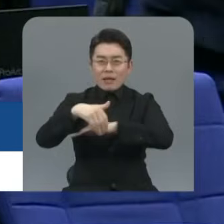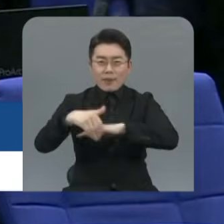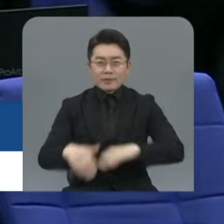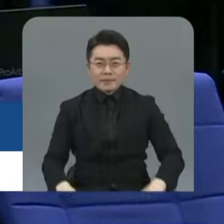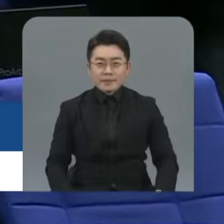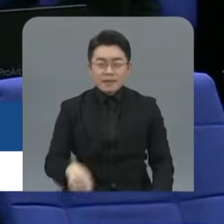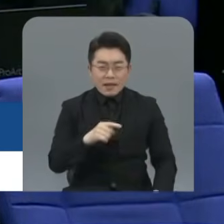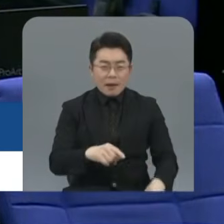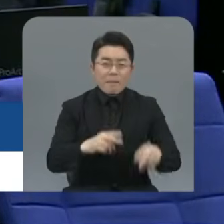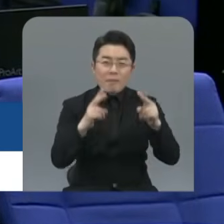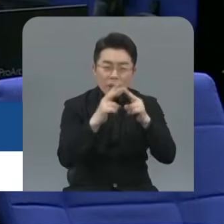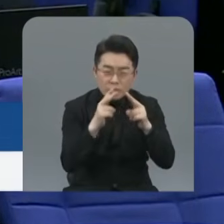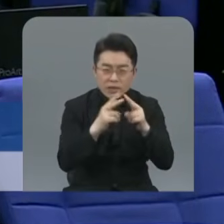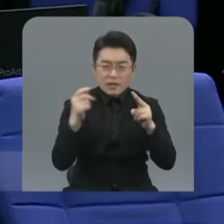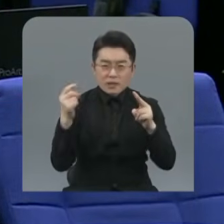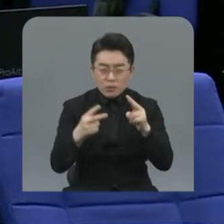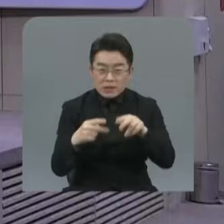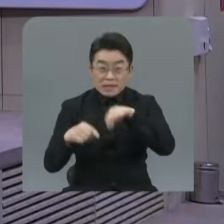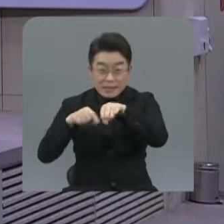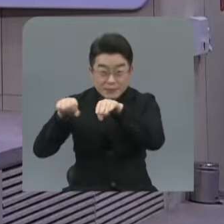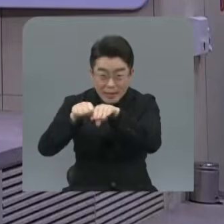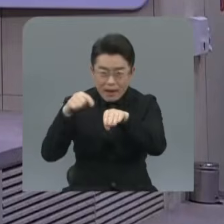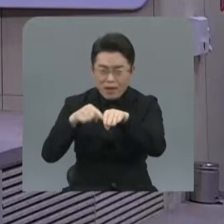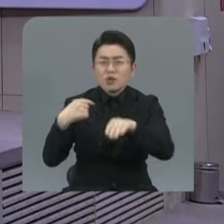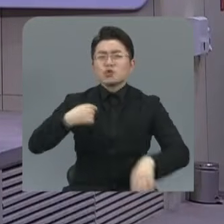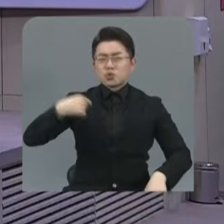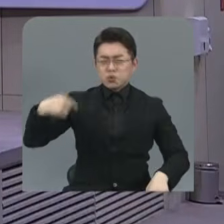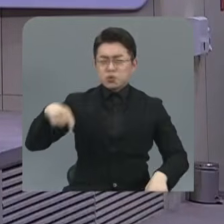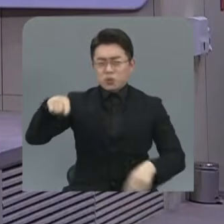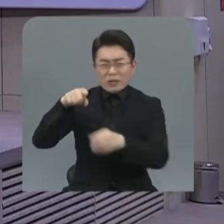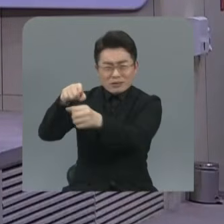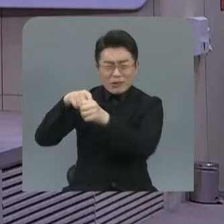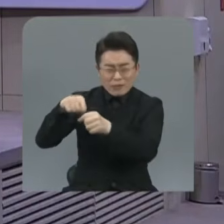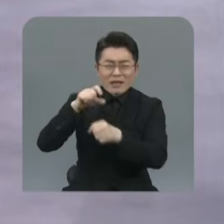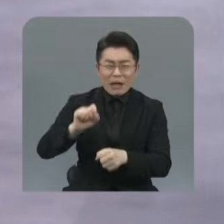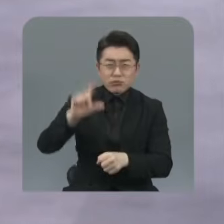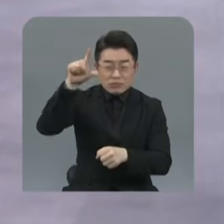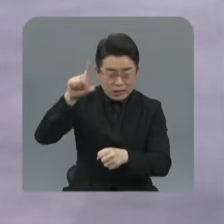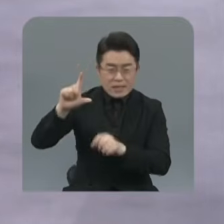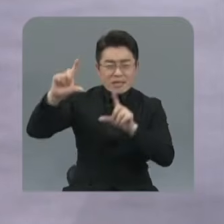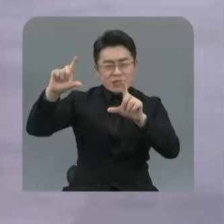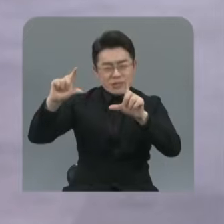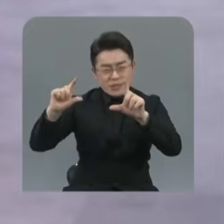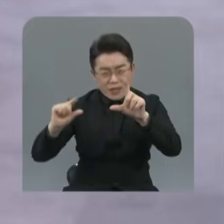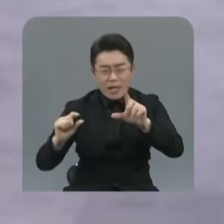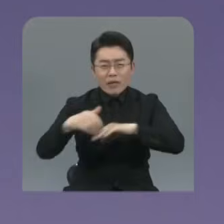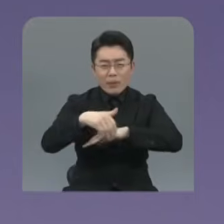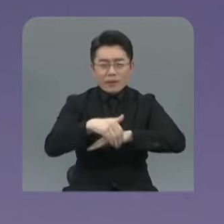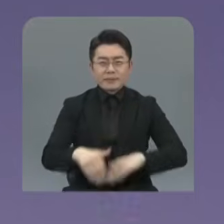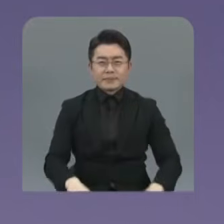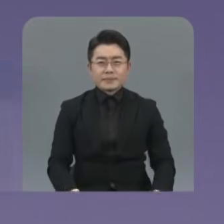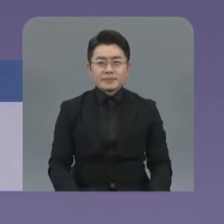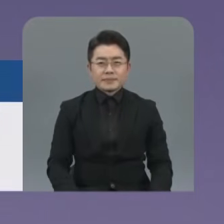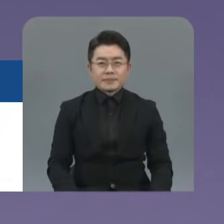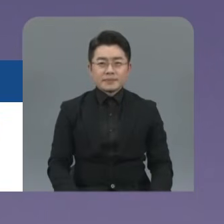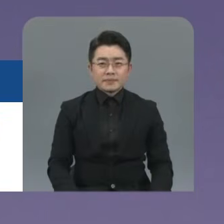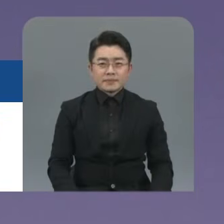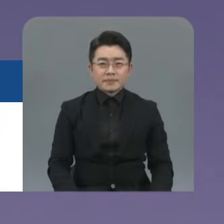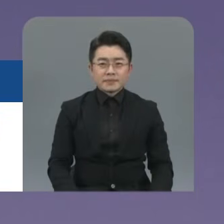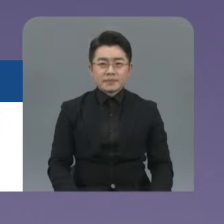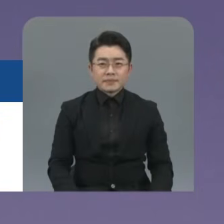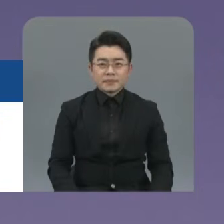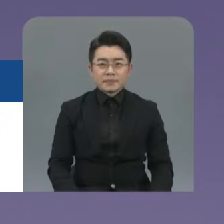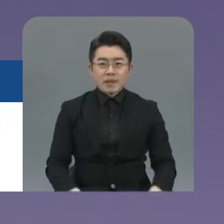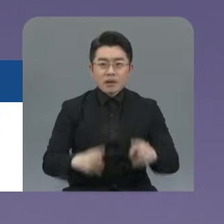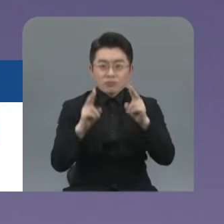필요한 핵심 소재의 90% 이상을 중국에 의존하고 있는데 이를 낮추겠다는 의도입니다. For many of the